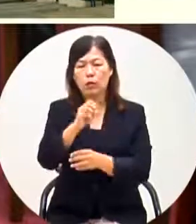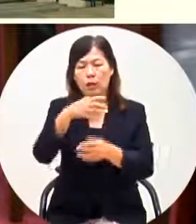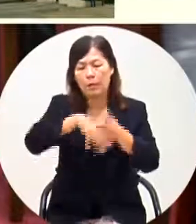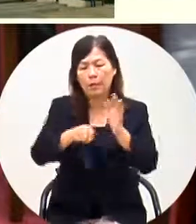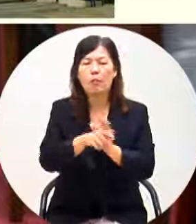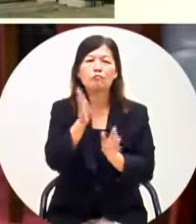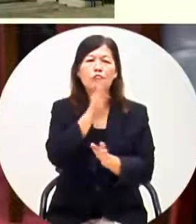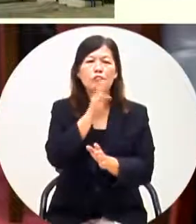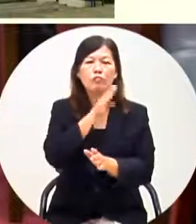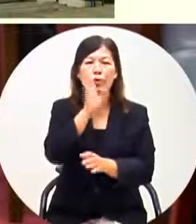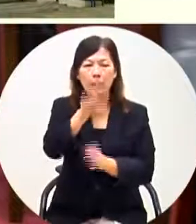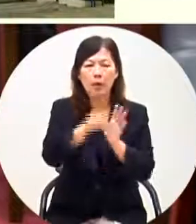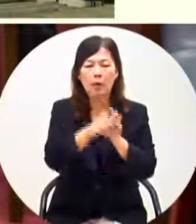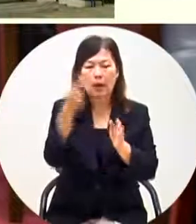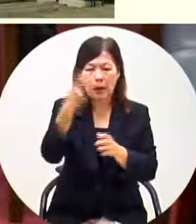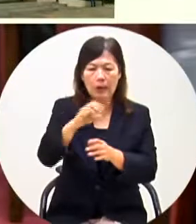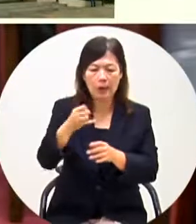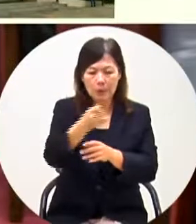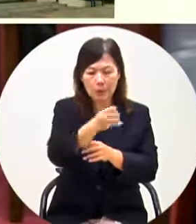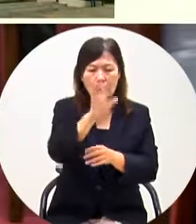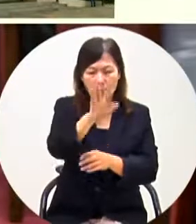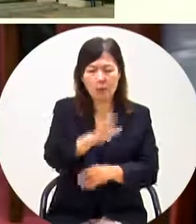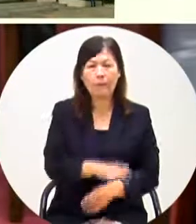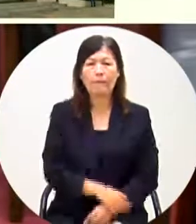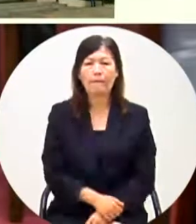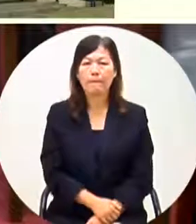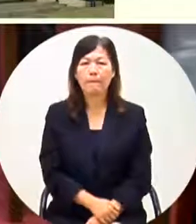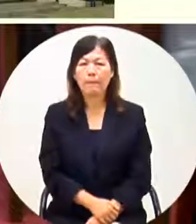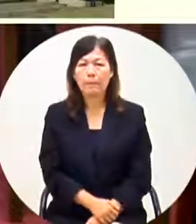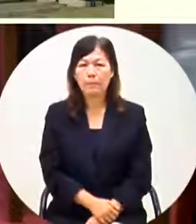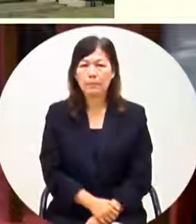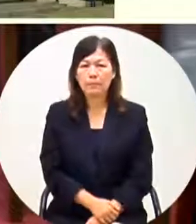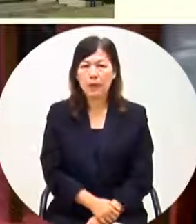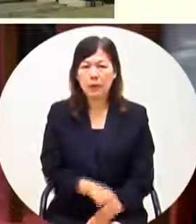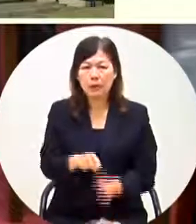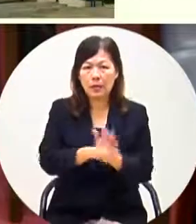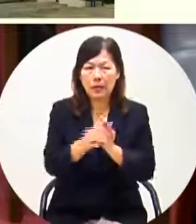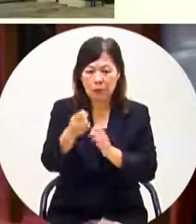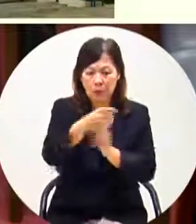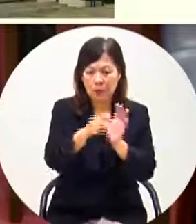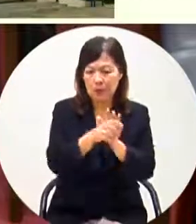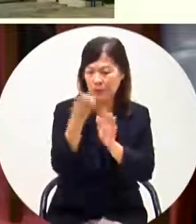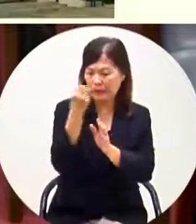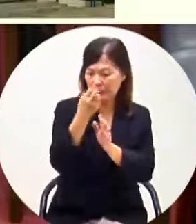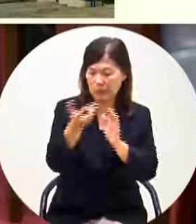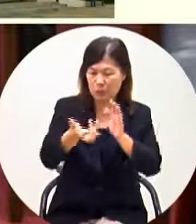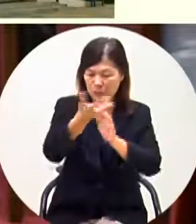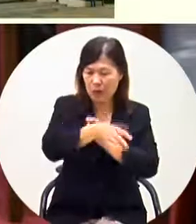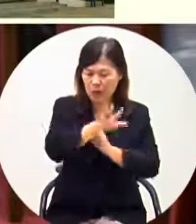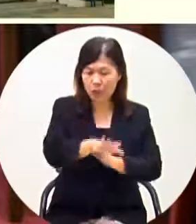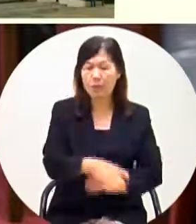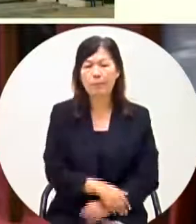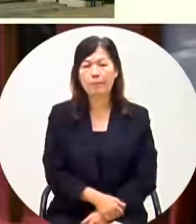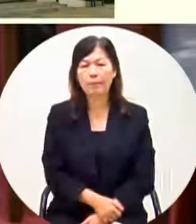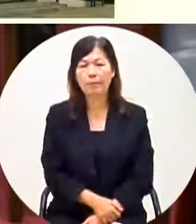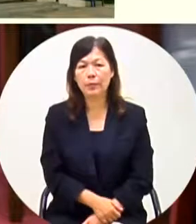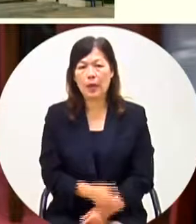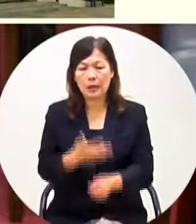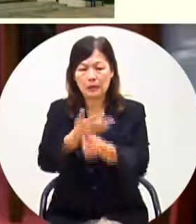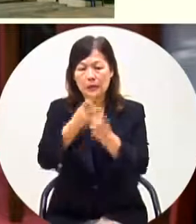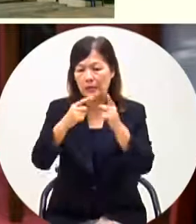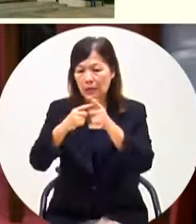那个所在哈，在那个地方已经新居落成了，所以它不是给人使用的，它是给动物使用